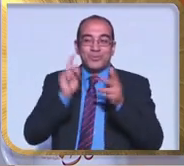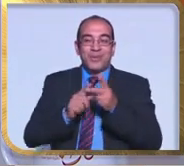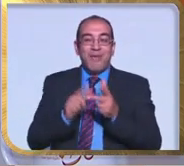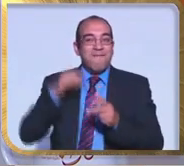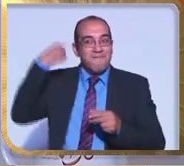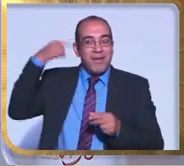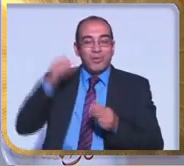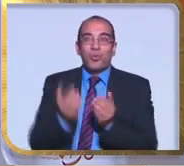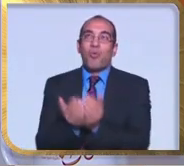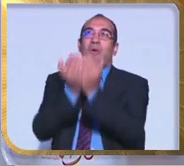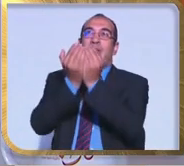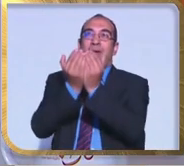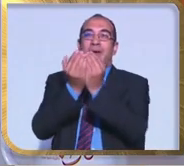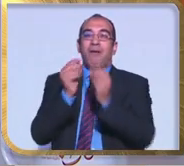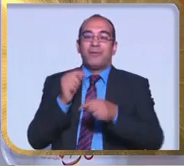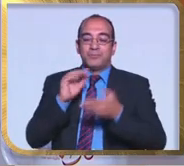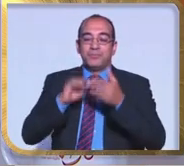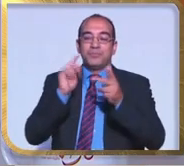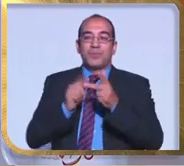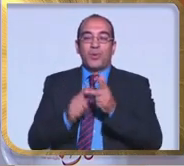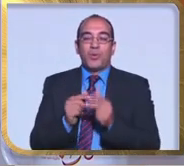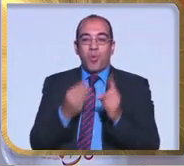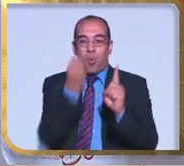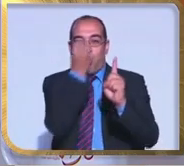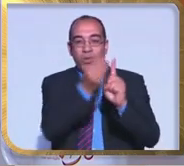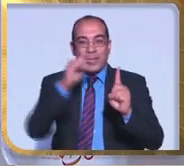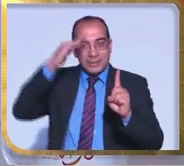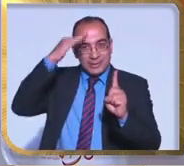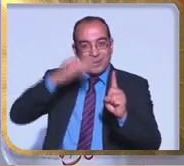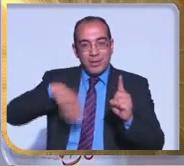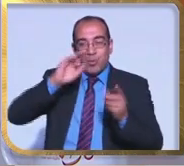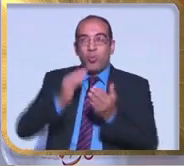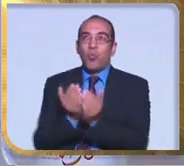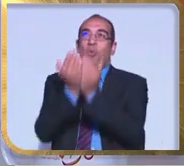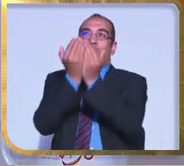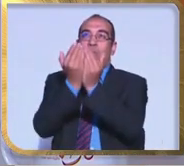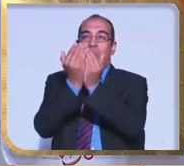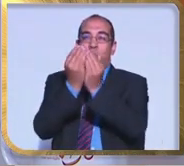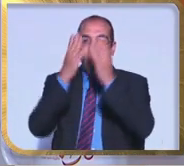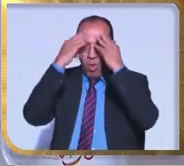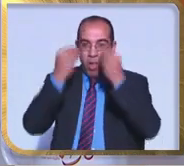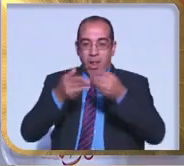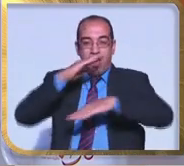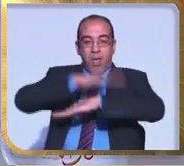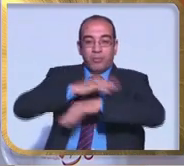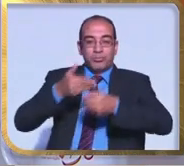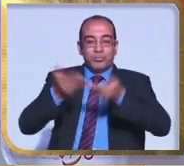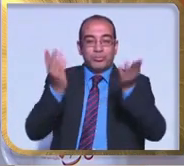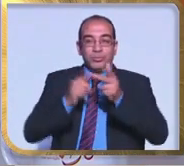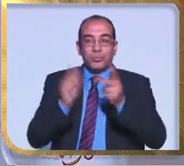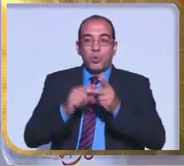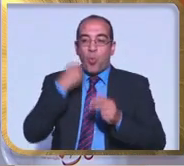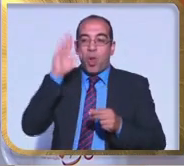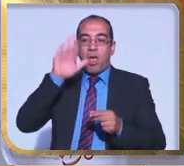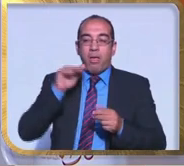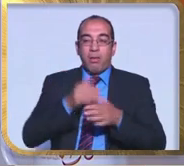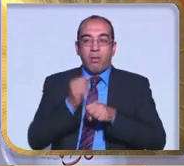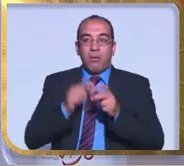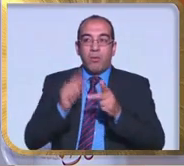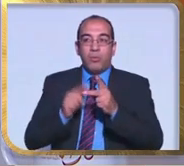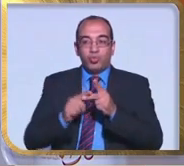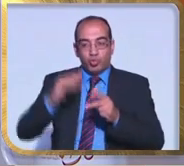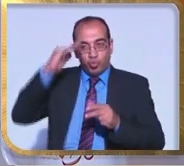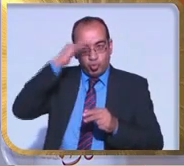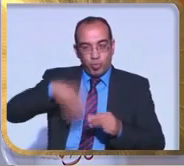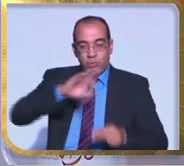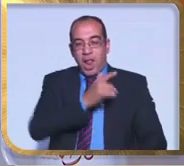نتذكرها في الدعاء بتاعنا، واحنا نهديها السلام عن طريق الدعاء ووهب العمل الصالح لها يا ست ولاء. واشكر حضرتك واشكر